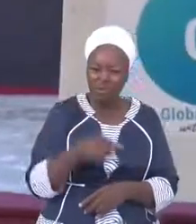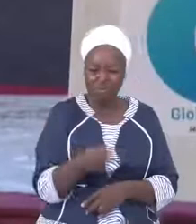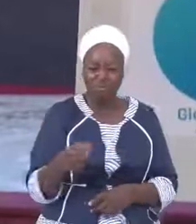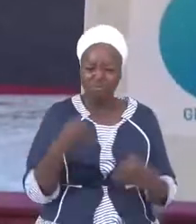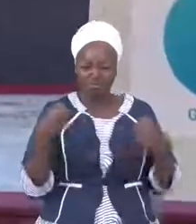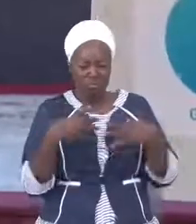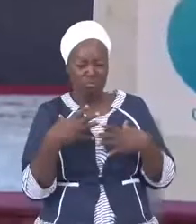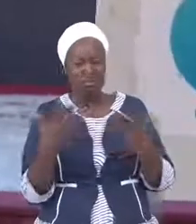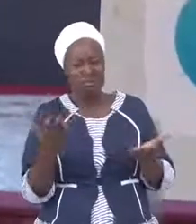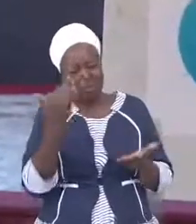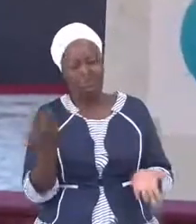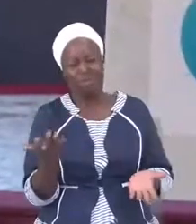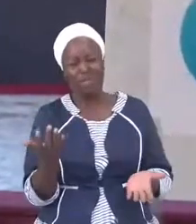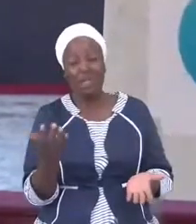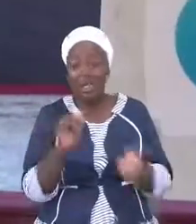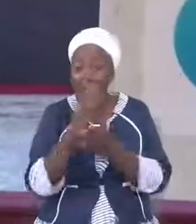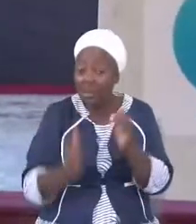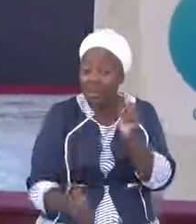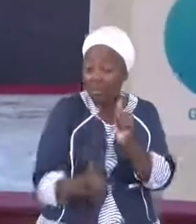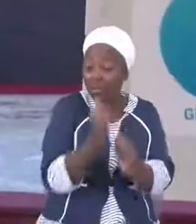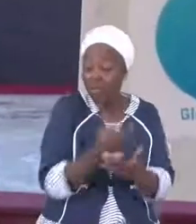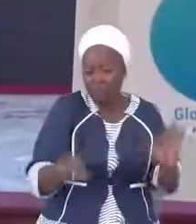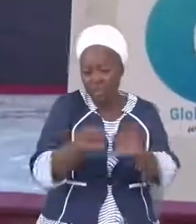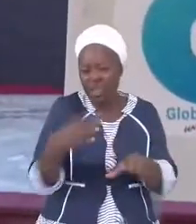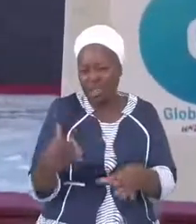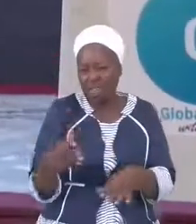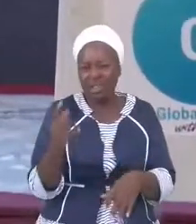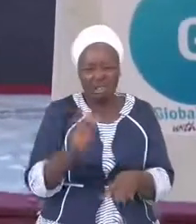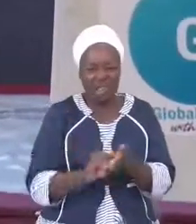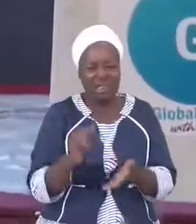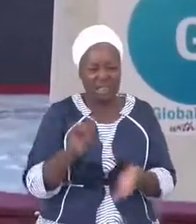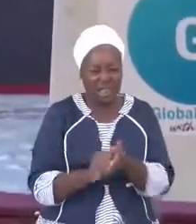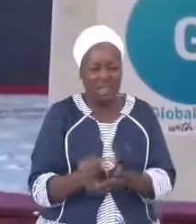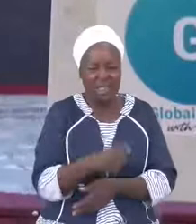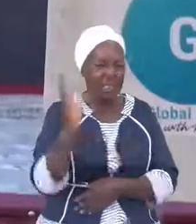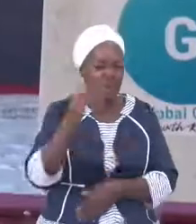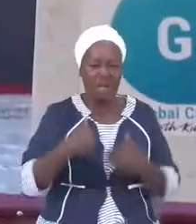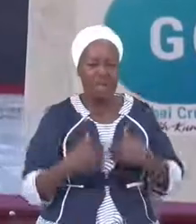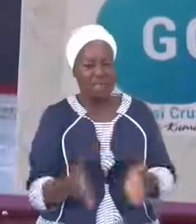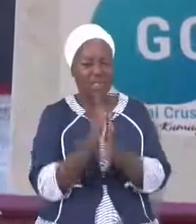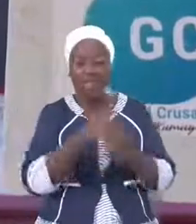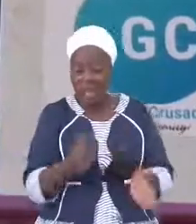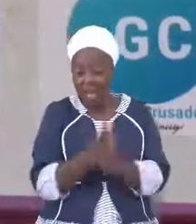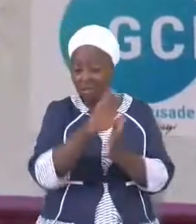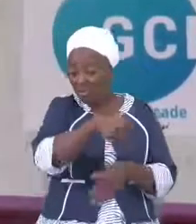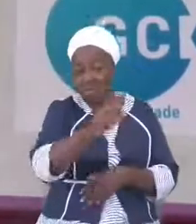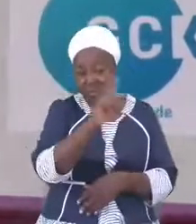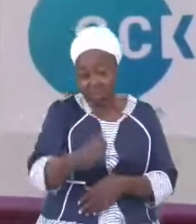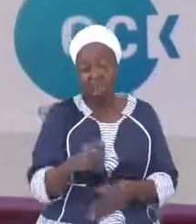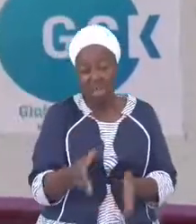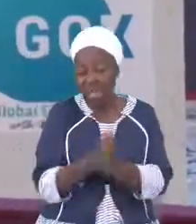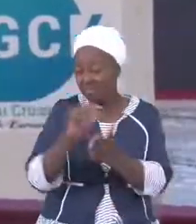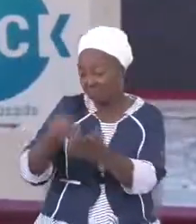devaient-ils craindre? C'est la chose la plus importante à demander. Ils demandaient au sujet de